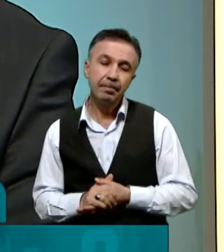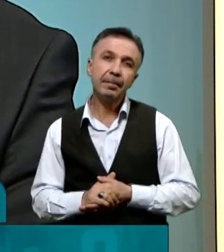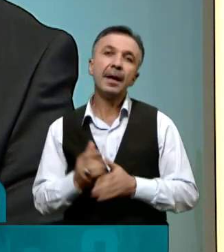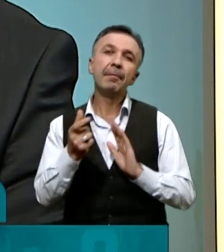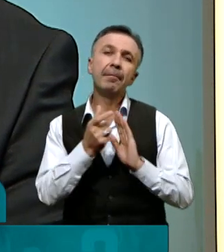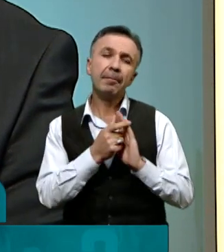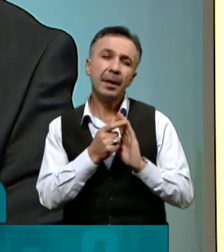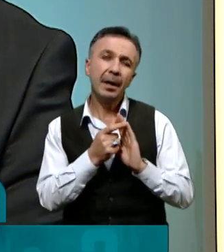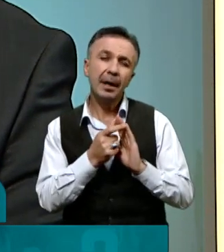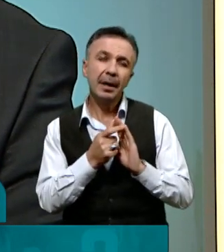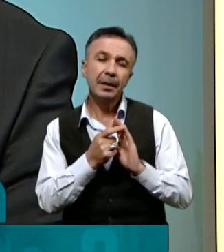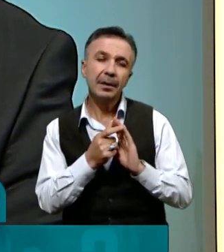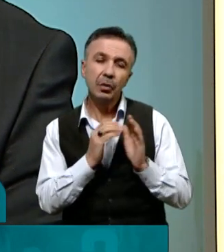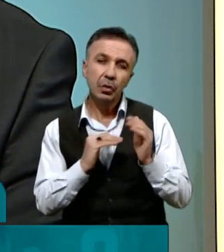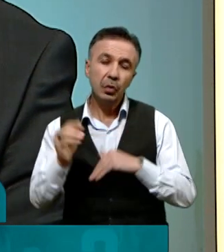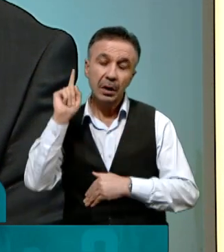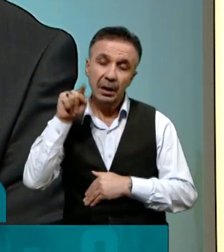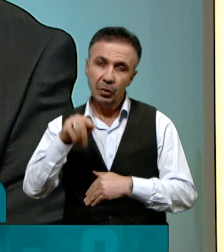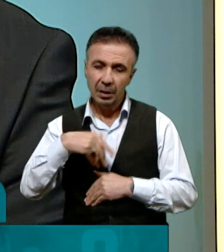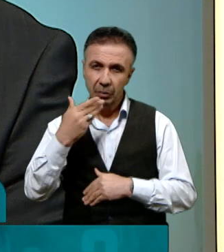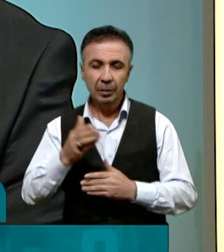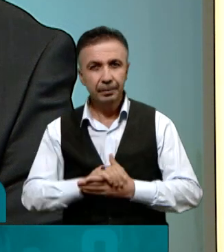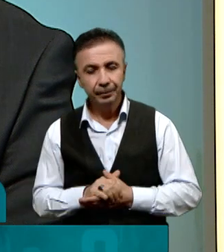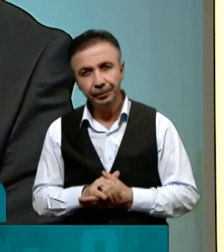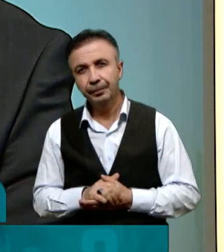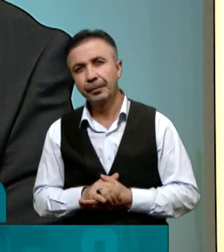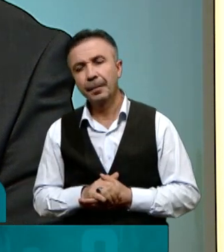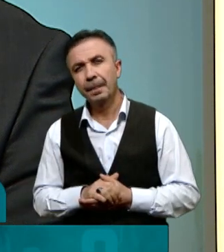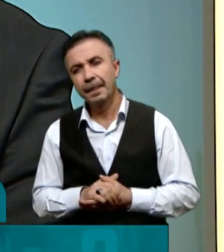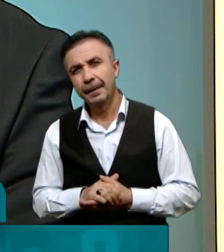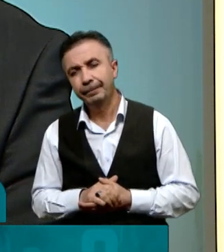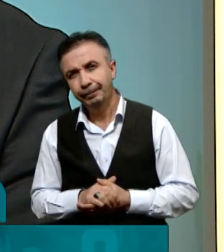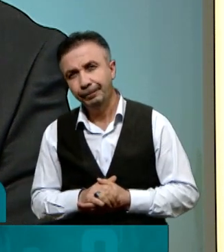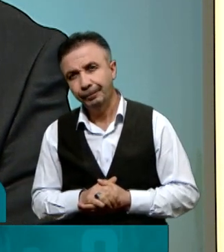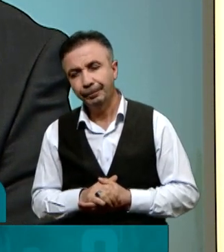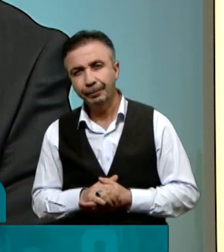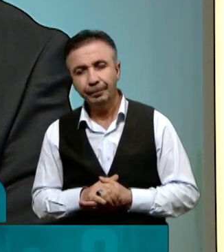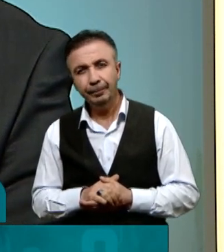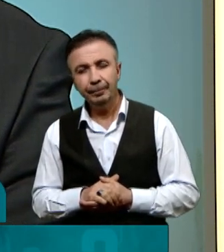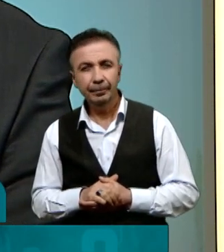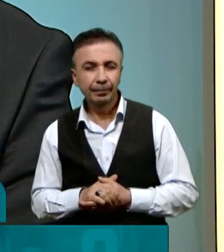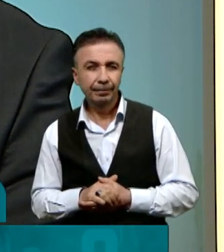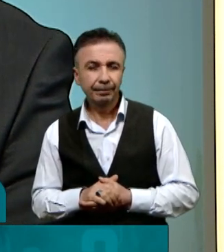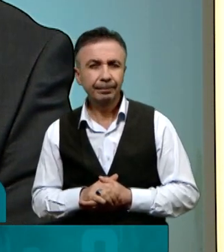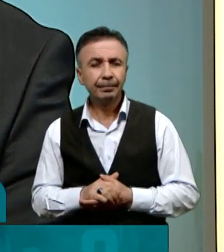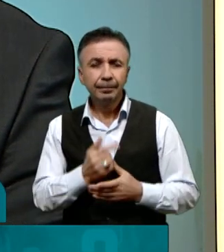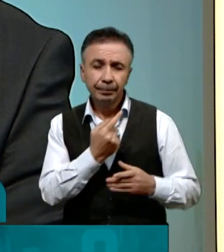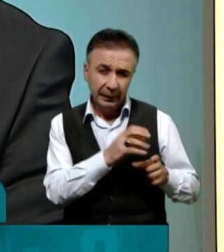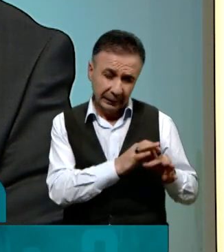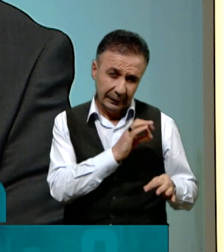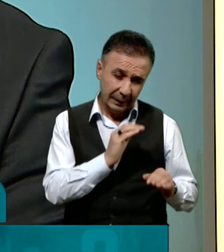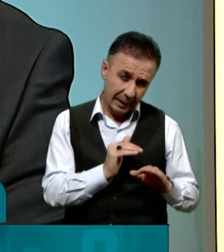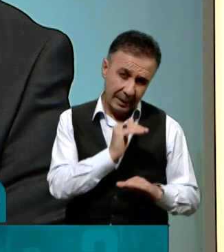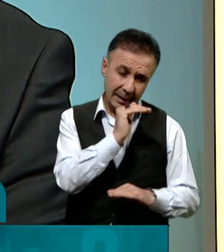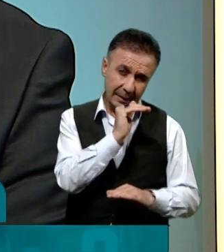ayete ben istinaden söyleyeceğim. Estağfirullah, bismillah. Men ahyaha feke ennema ahyen nasa cemi'a diyor. Yani bir insanın hayatına